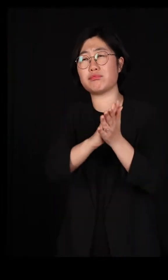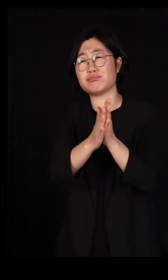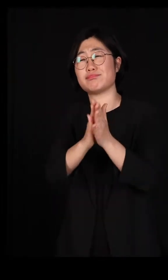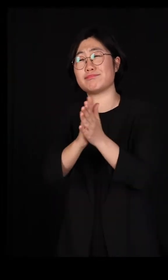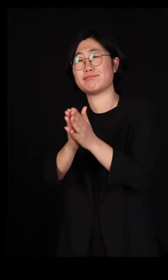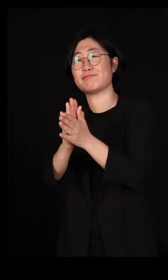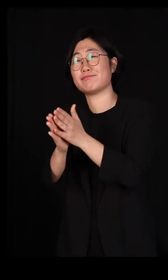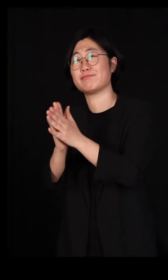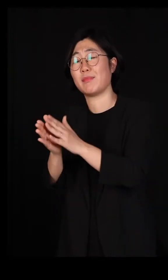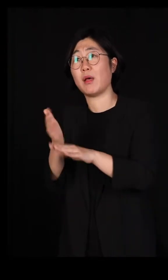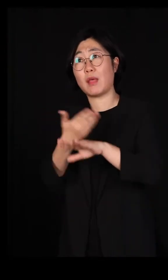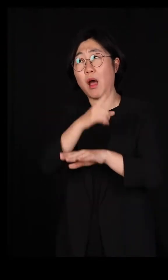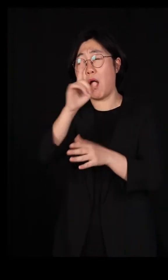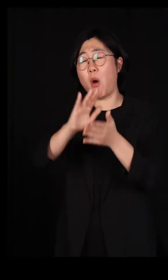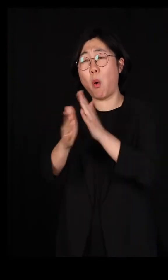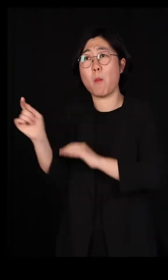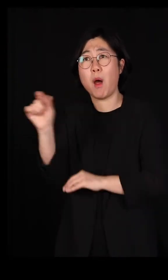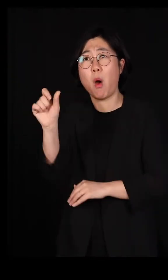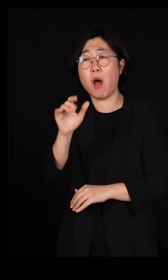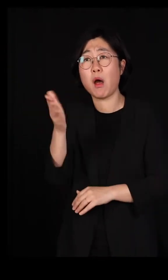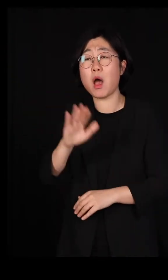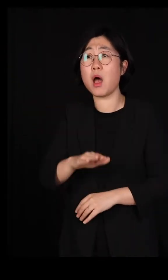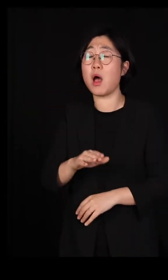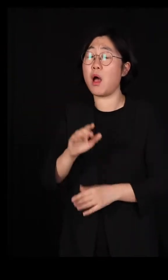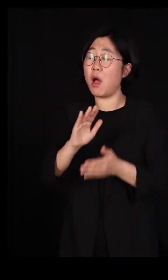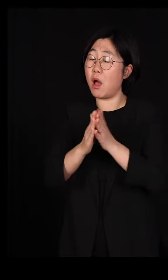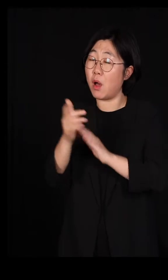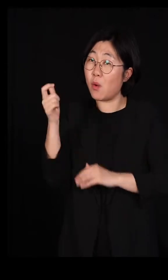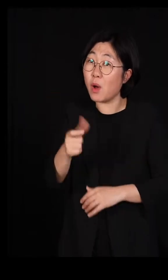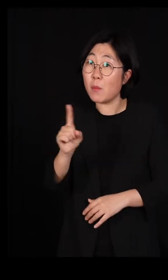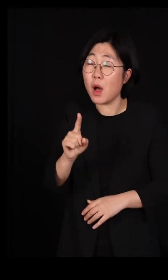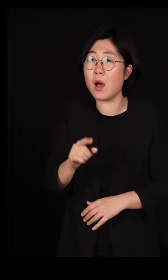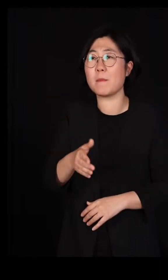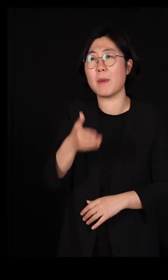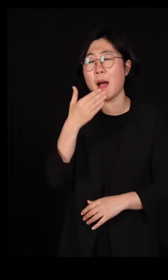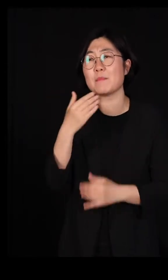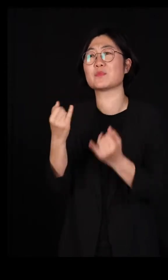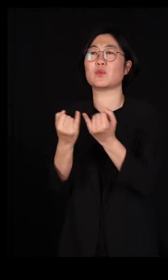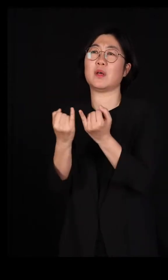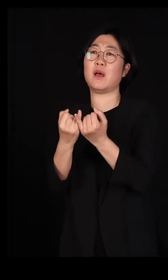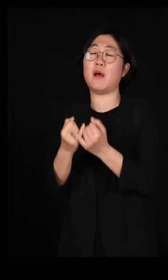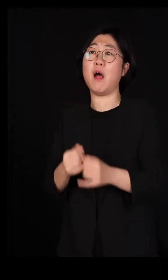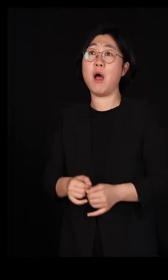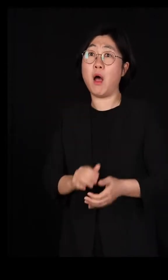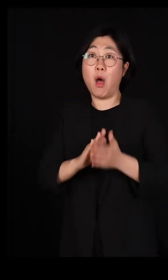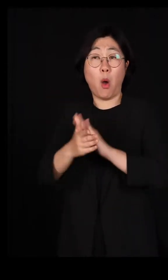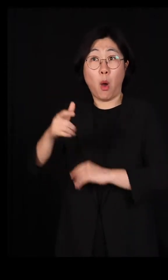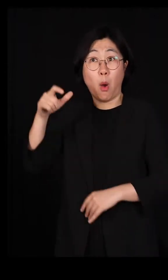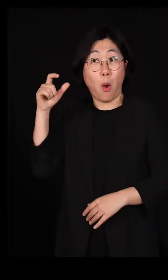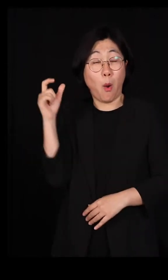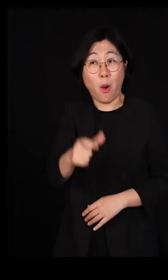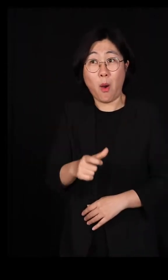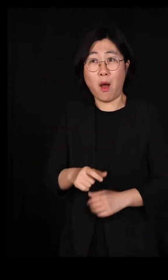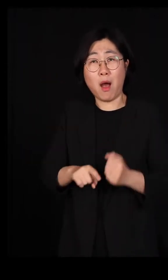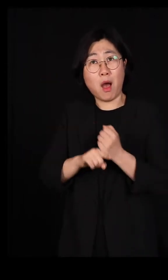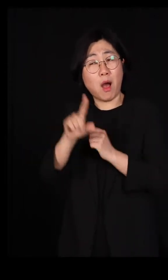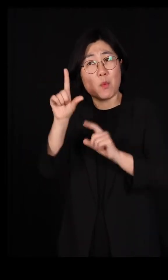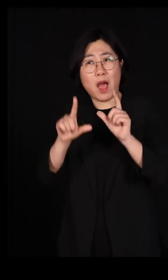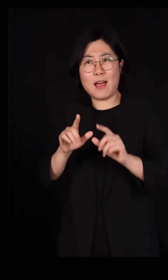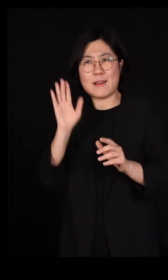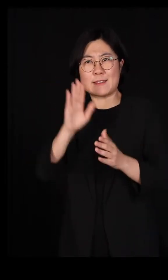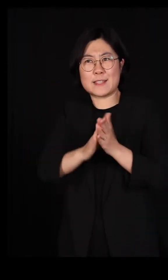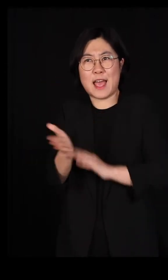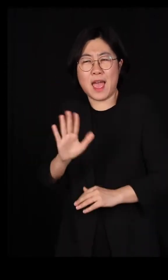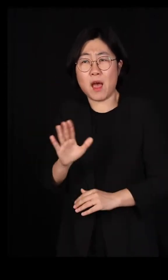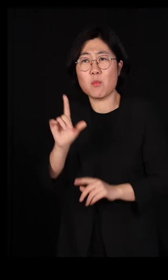다 그렇게 빨리 변하는데 밥하고 여자의 관계는 너무 안 변하지 않아요? 너무 안 변해요. 절대 안 변하려고 막 발악을 하는 것